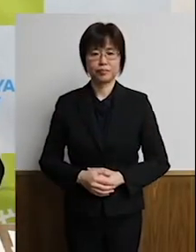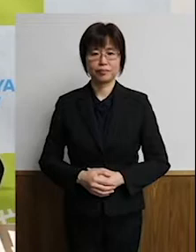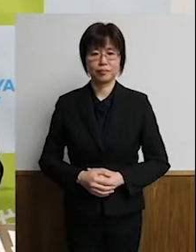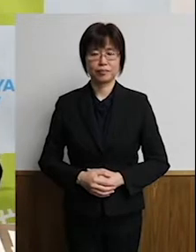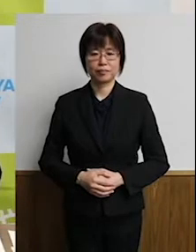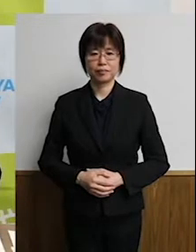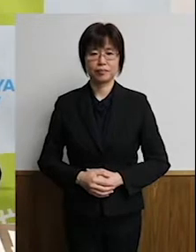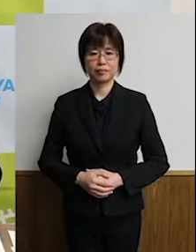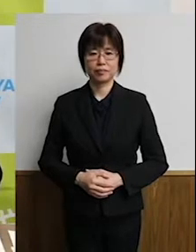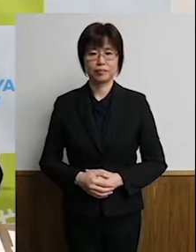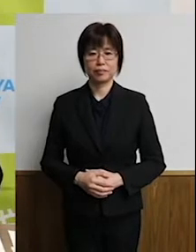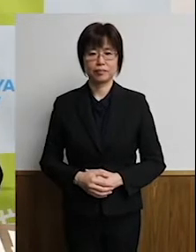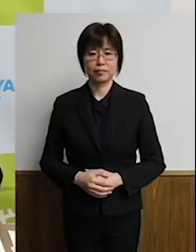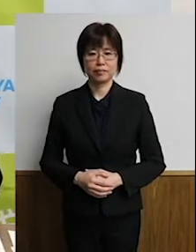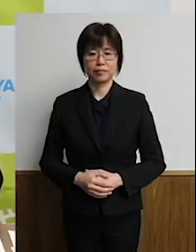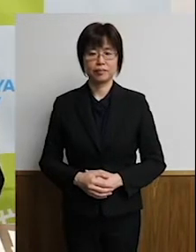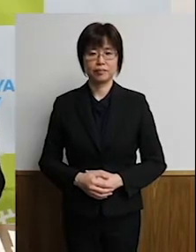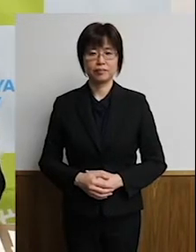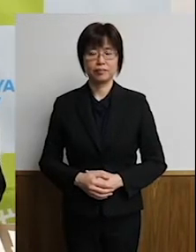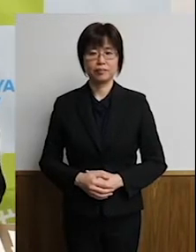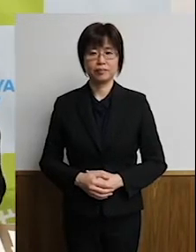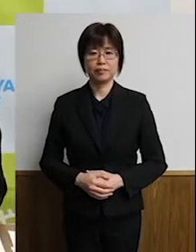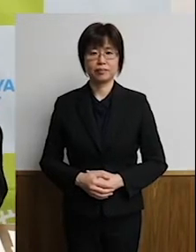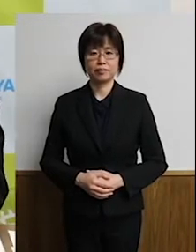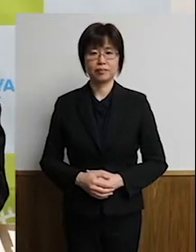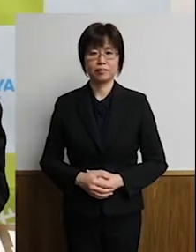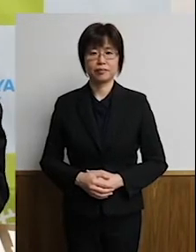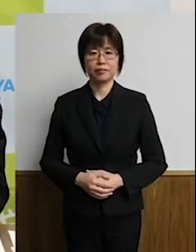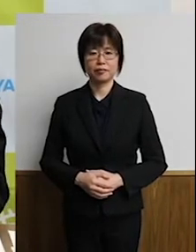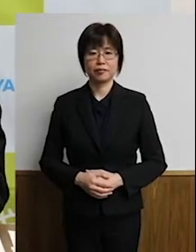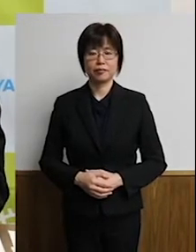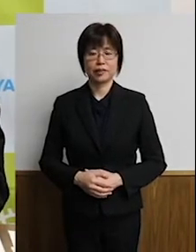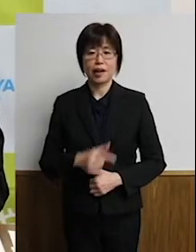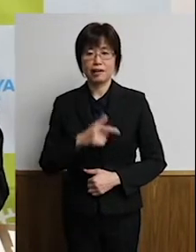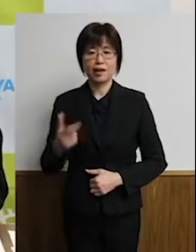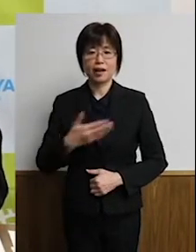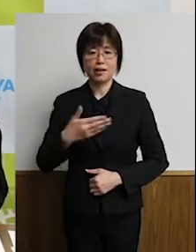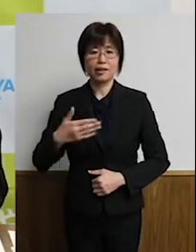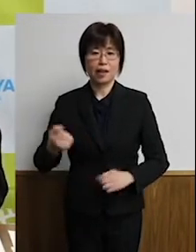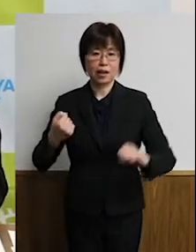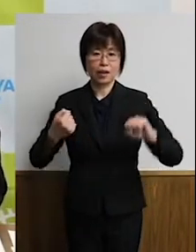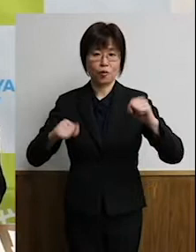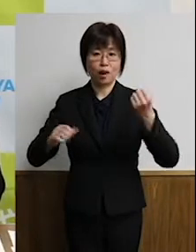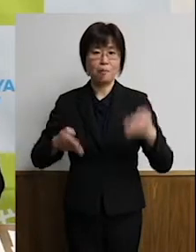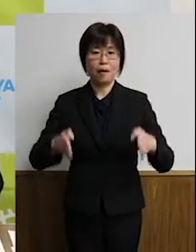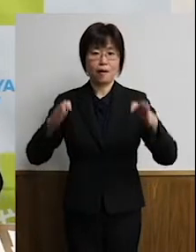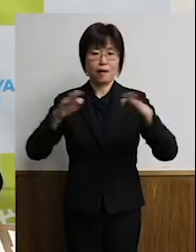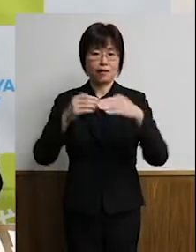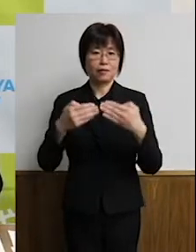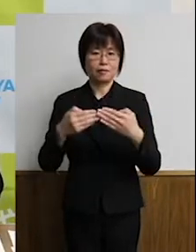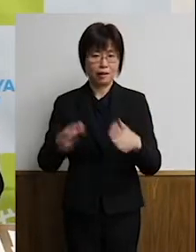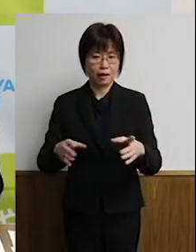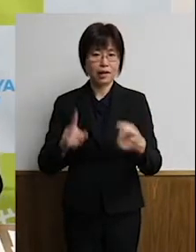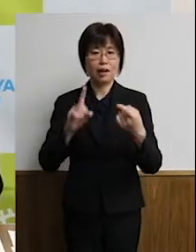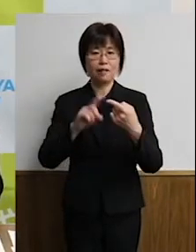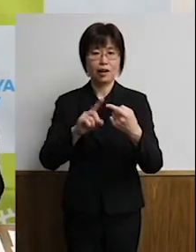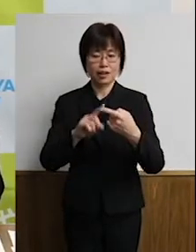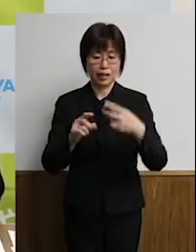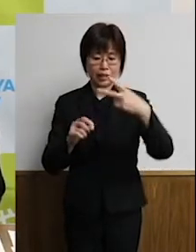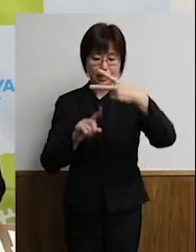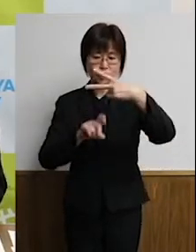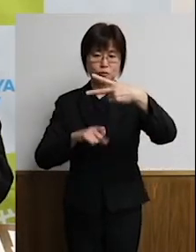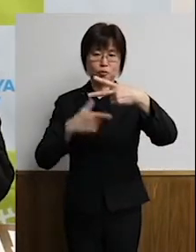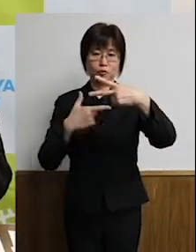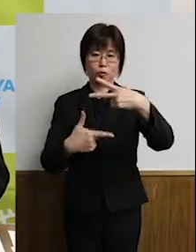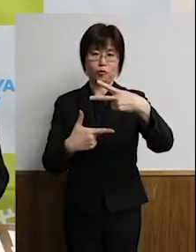料の3ページをご覧ください。大河ドラマ館の開館に合わせ、2月16日火